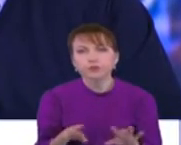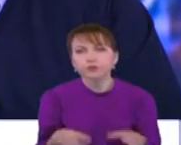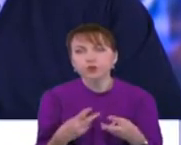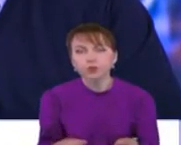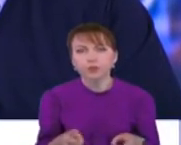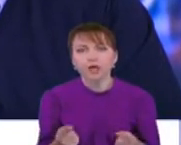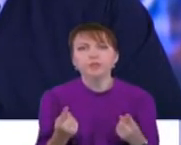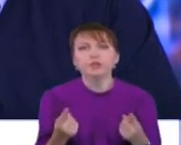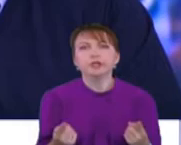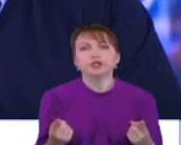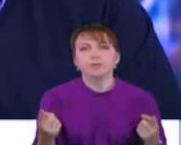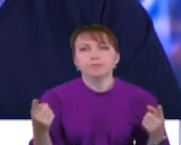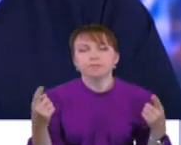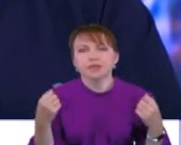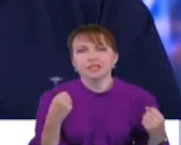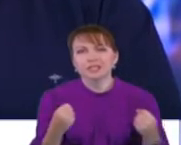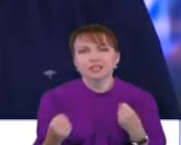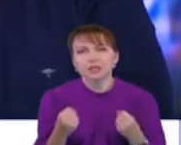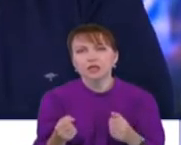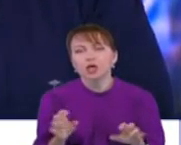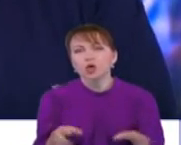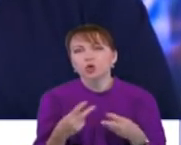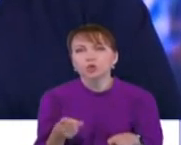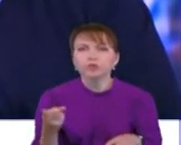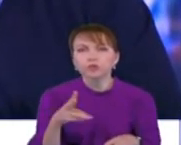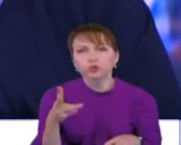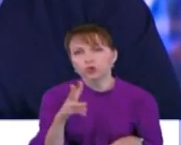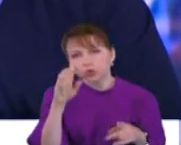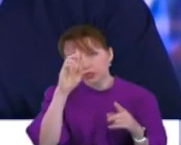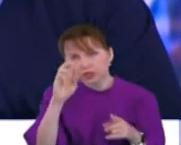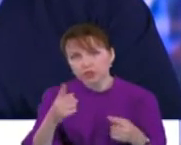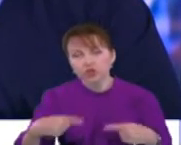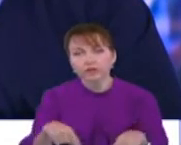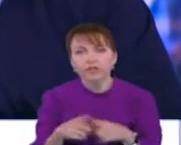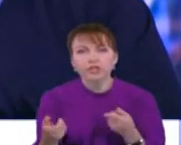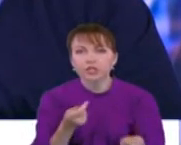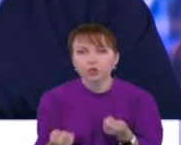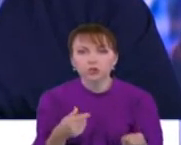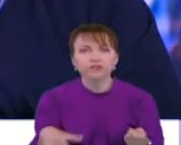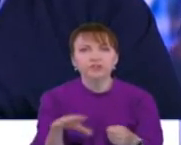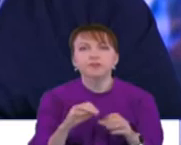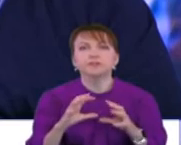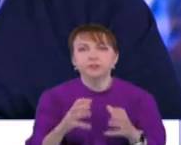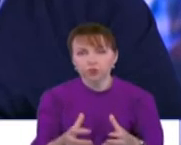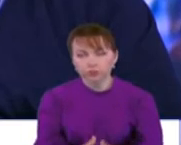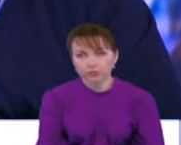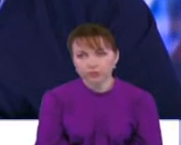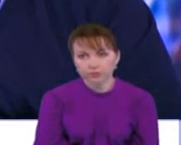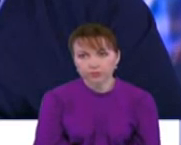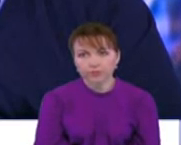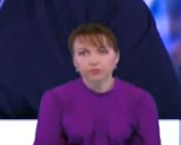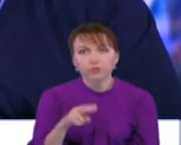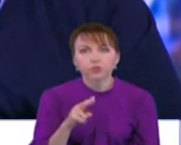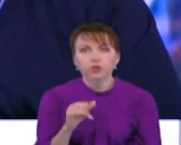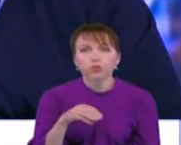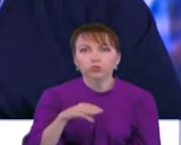найбільш міцних, там, в клуб двох-трьох держав, які керують цим світом. Ну, Путін,